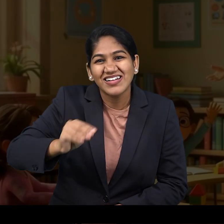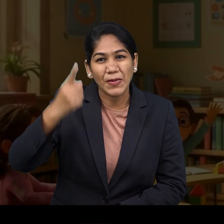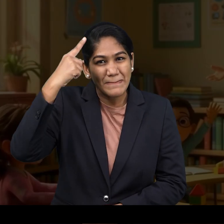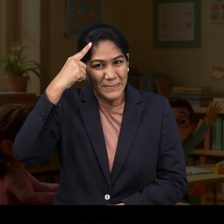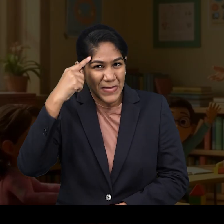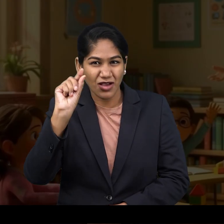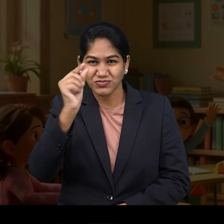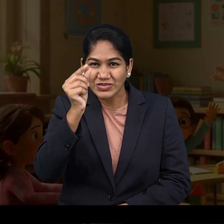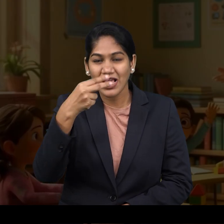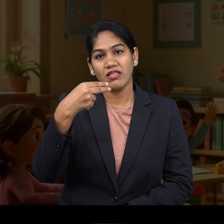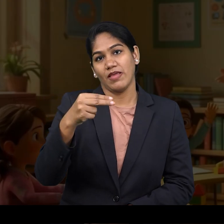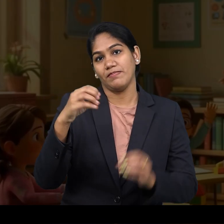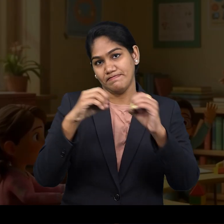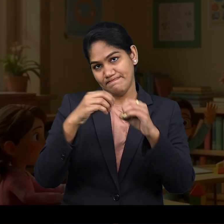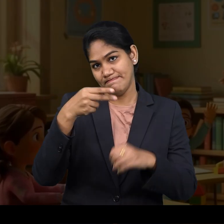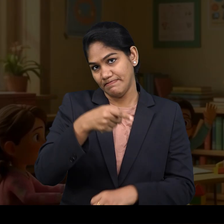உளுந்து,